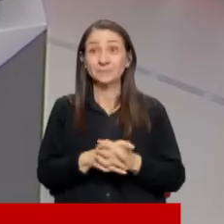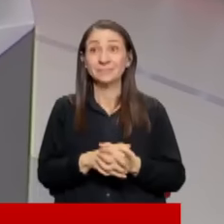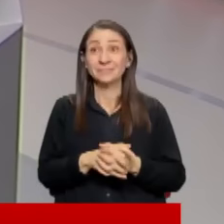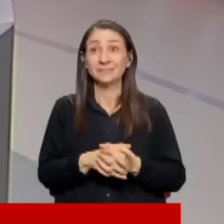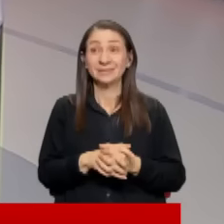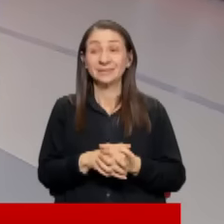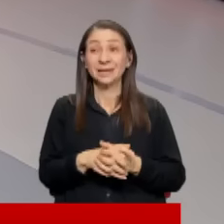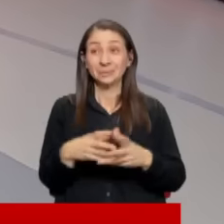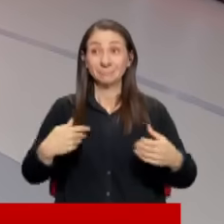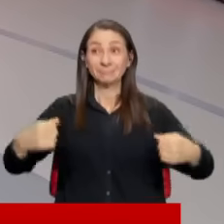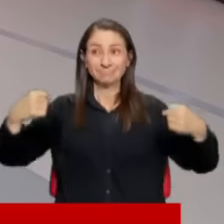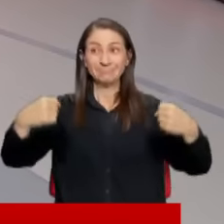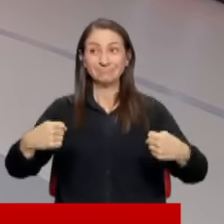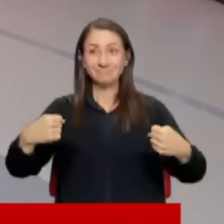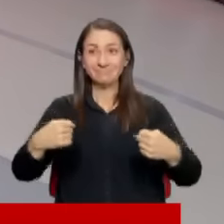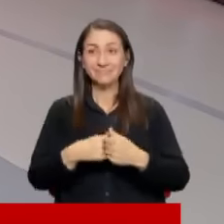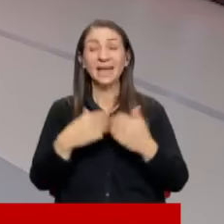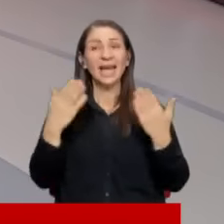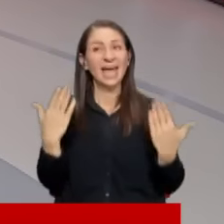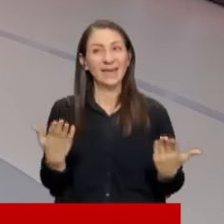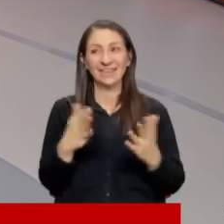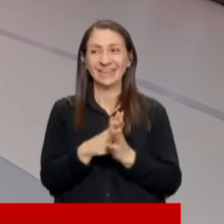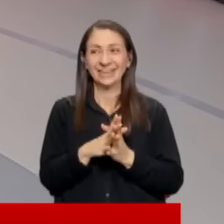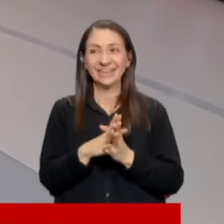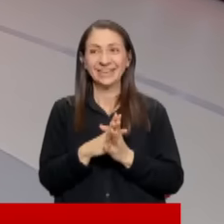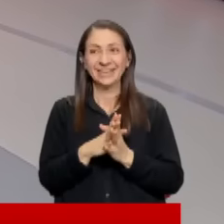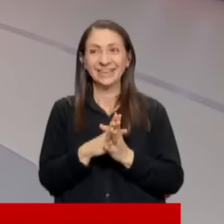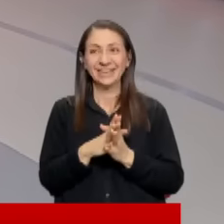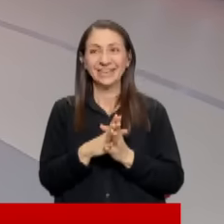Evet. Biz de bunu koyalım. Evet efendim.